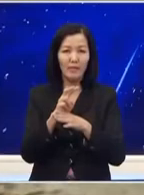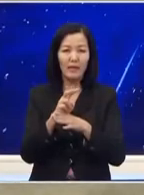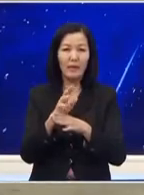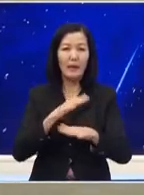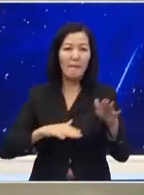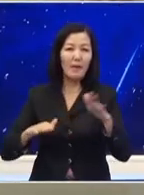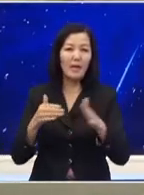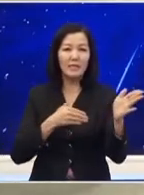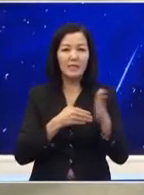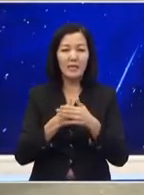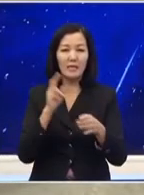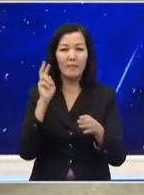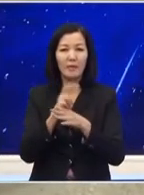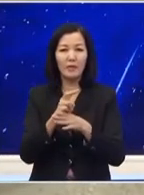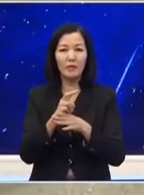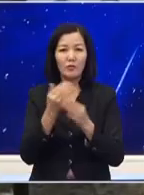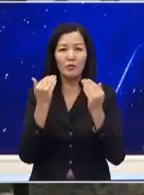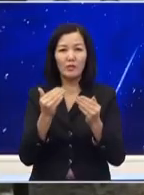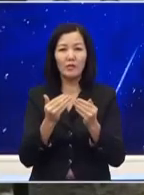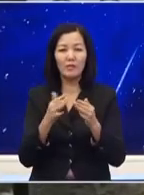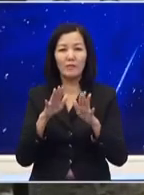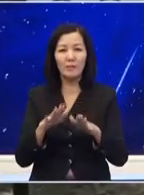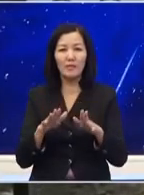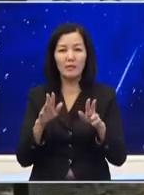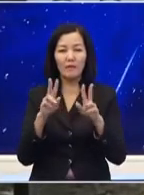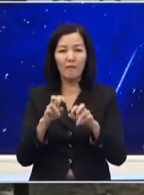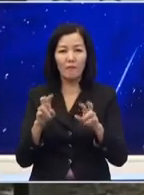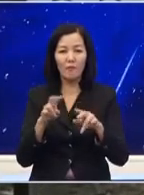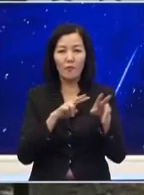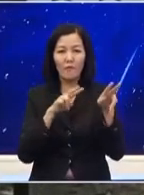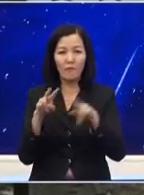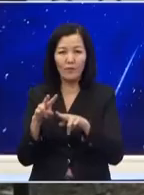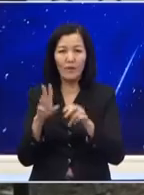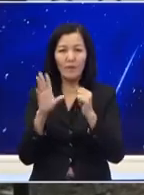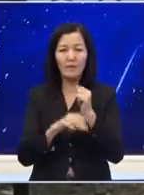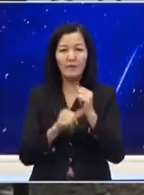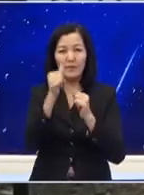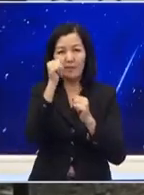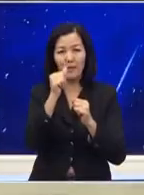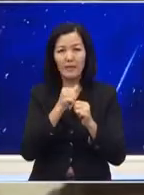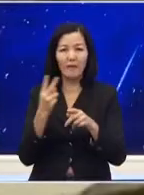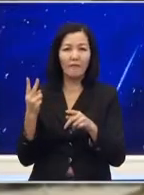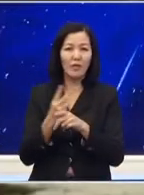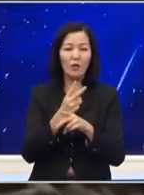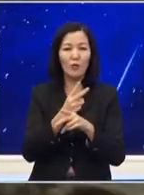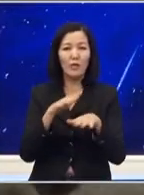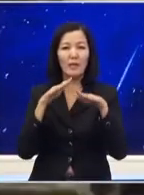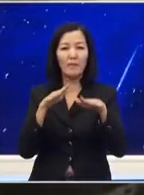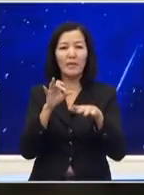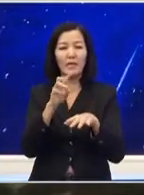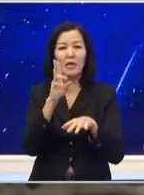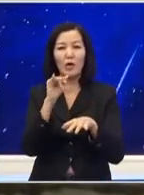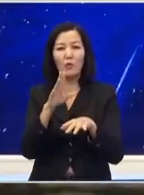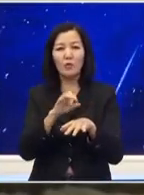Пляж закрыли для посещений, идет патрулирование местных вод. За последние полтора месяца это уже второе нападение акулы